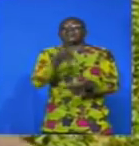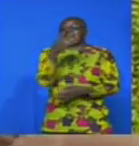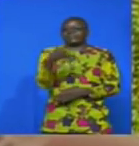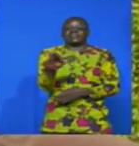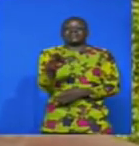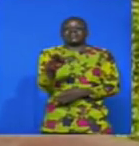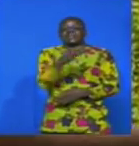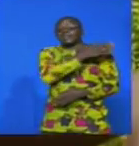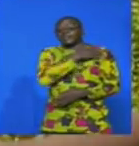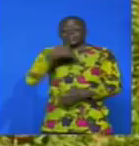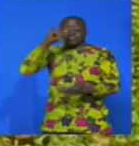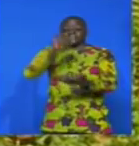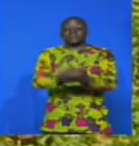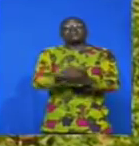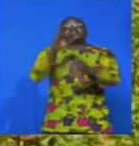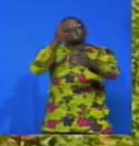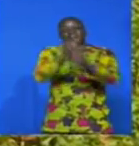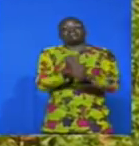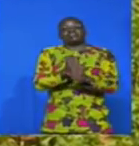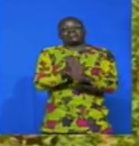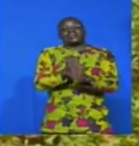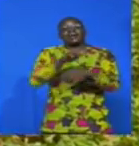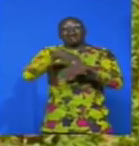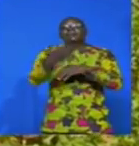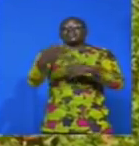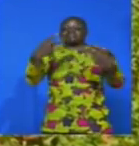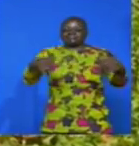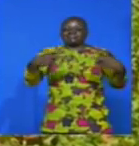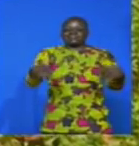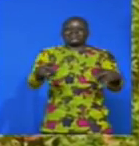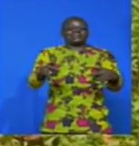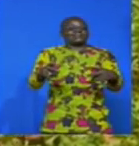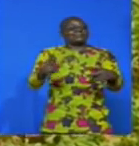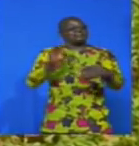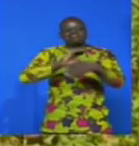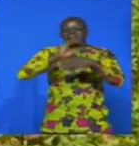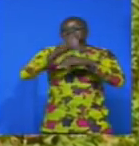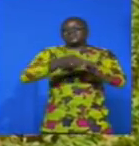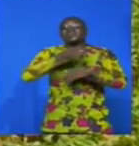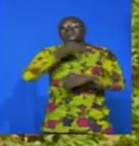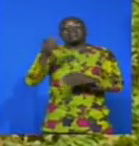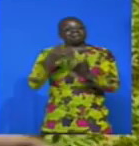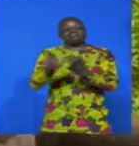ce que j'ai eu après vente ne couvre même pas les dépenses.